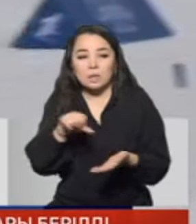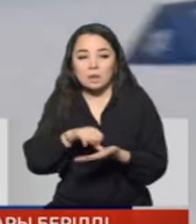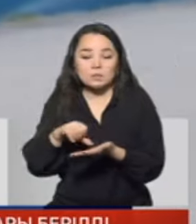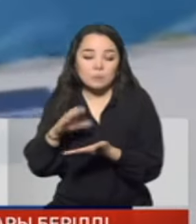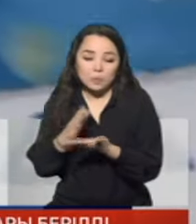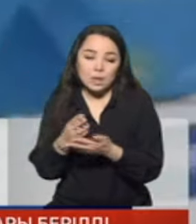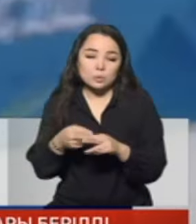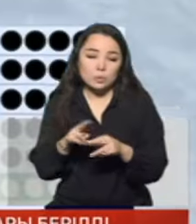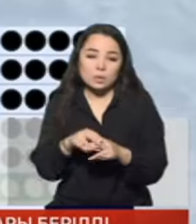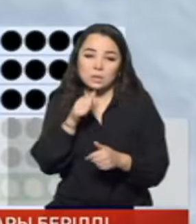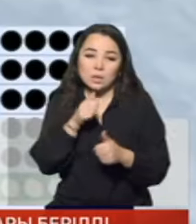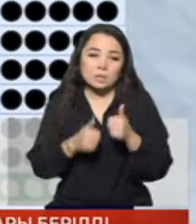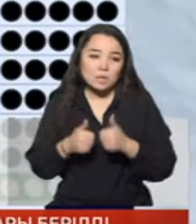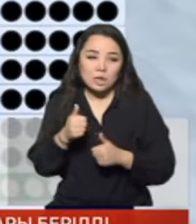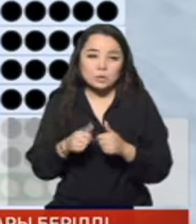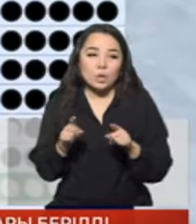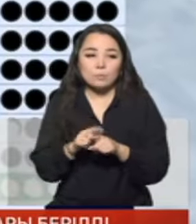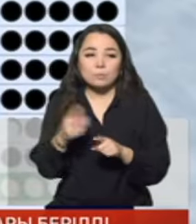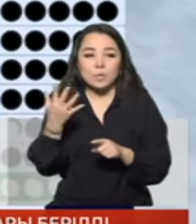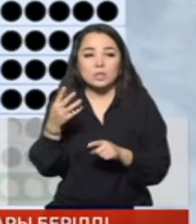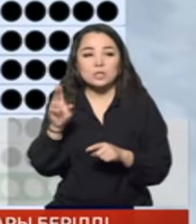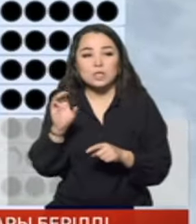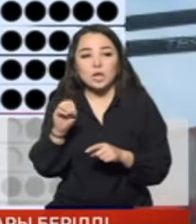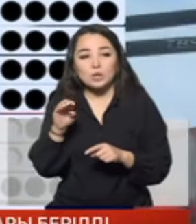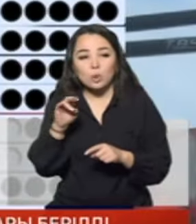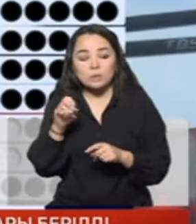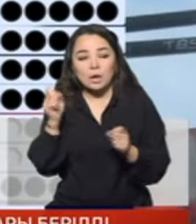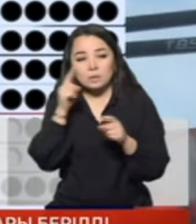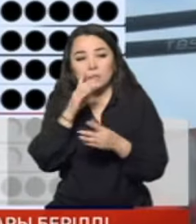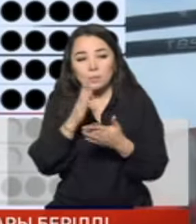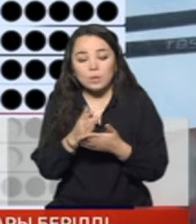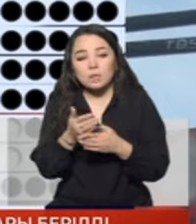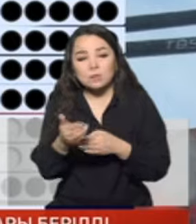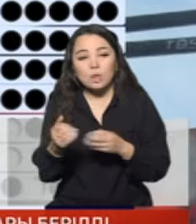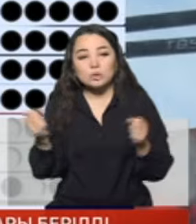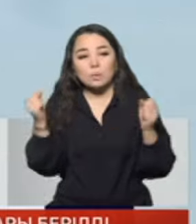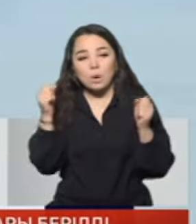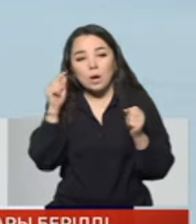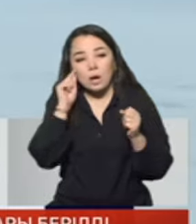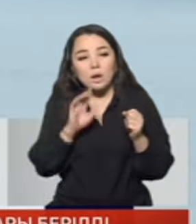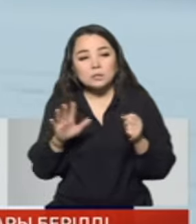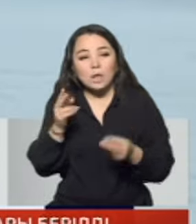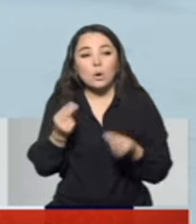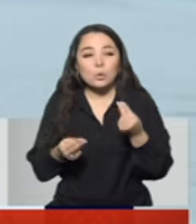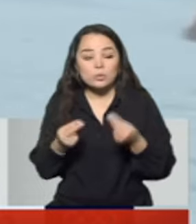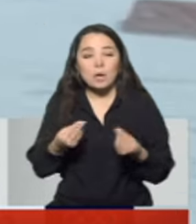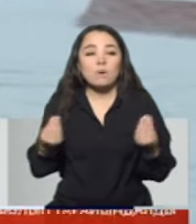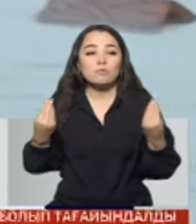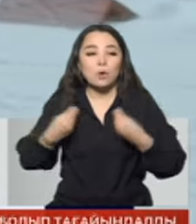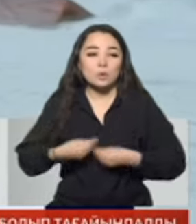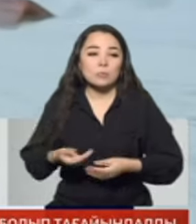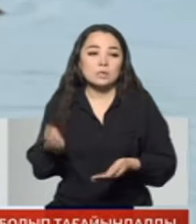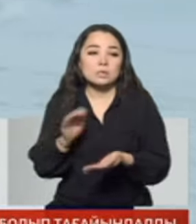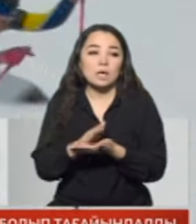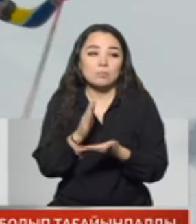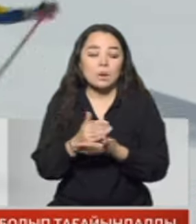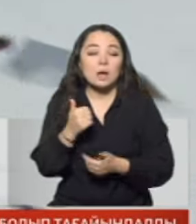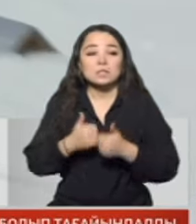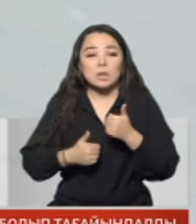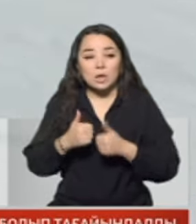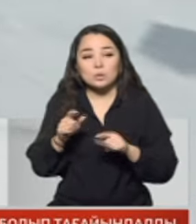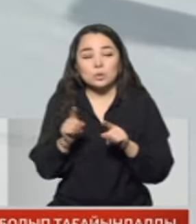Қазақстан сапынан бақ сынайтын атлеттердің есімі 5 желтоқсанда белгілі болады. Артынша спортшылардың Азия ойындарына киетін формасы таныстырылады. Жарыстың